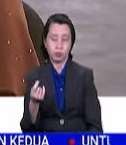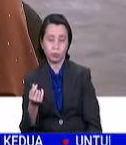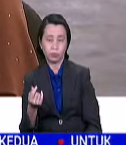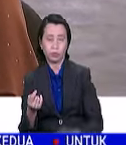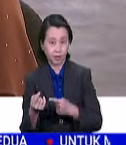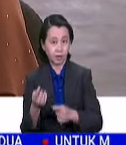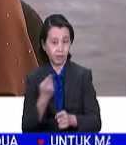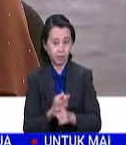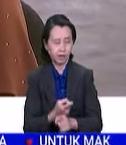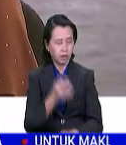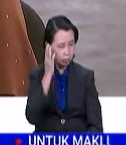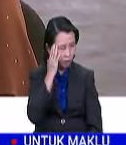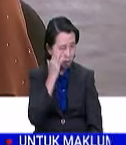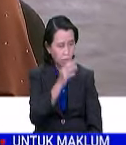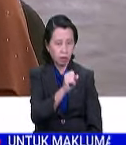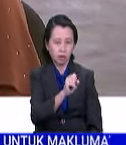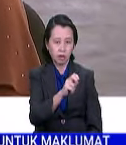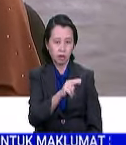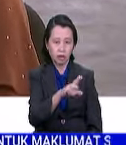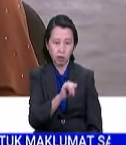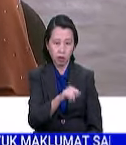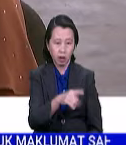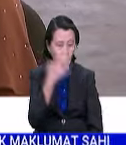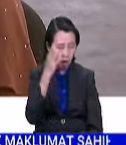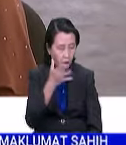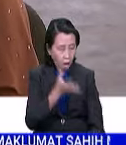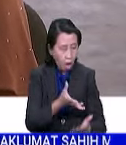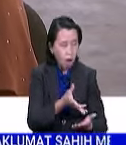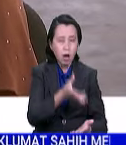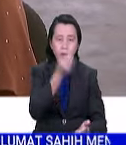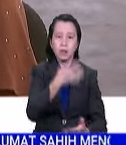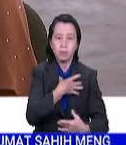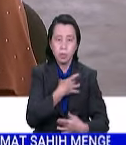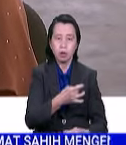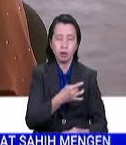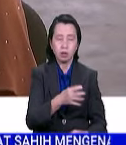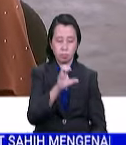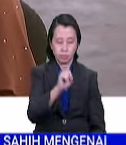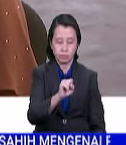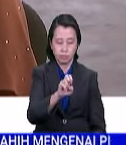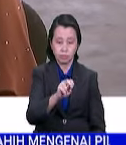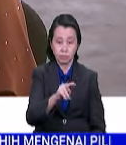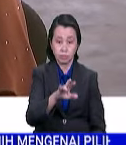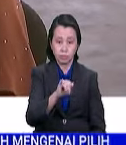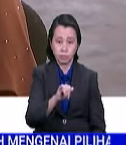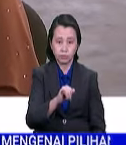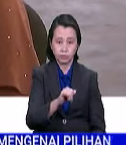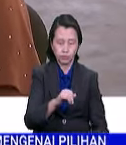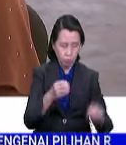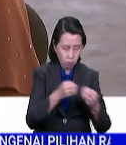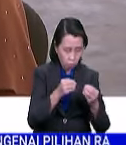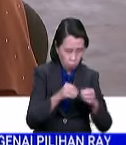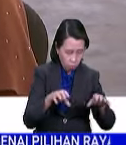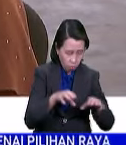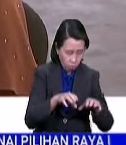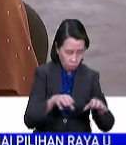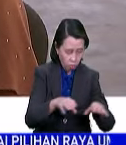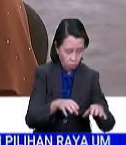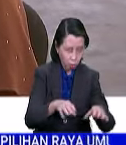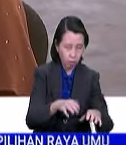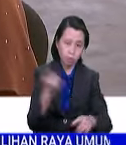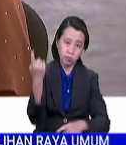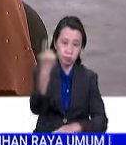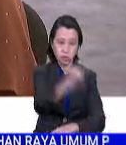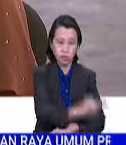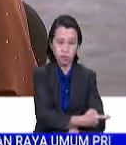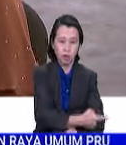Apabila dia tahu seni di kampung dia kan, dia akan belajar. Seni ni kalau bila masa kita buat, satu hari